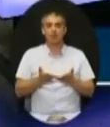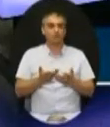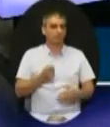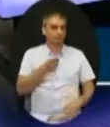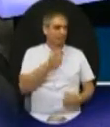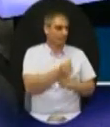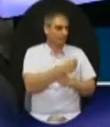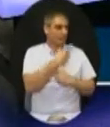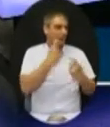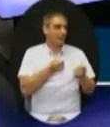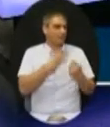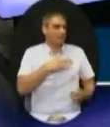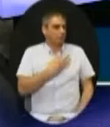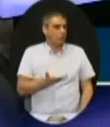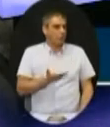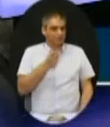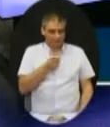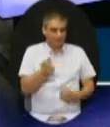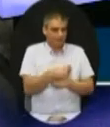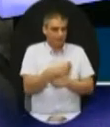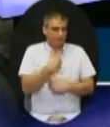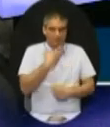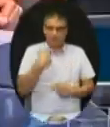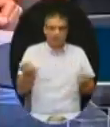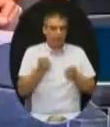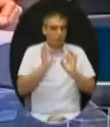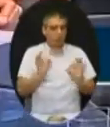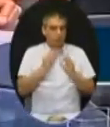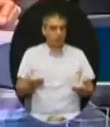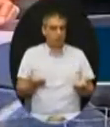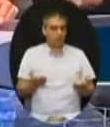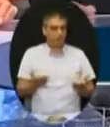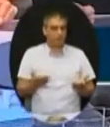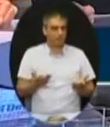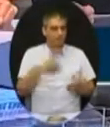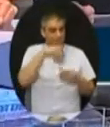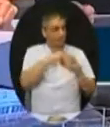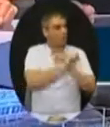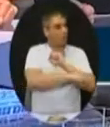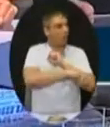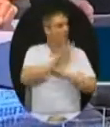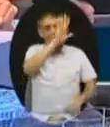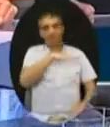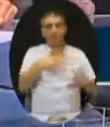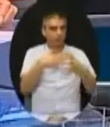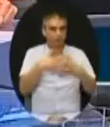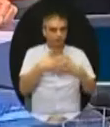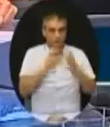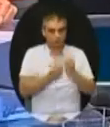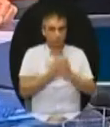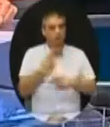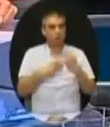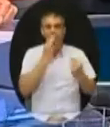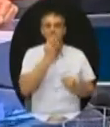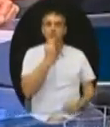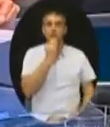זה המחדל ההסברתי שלנו. זה המחדל ההסברתי של מדינת ישראל, שבקמפוסים בארצות הברית. צומח דור